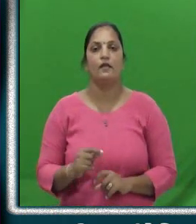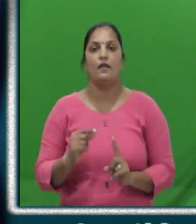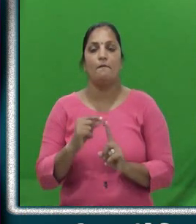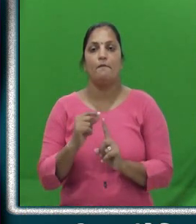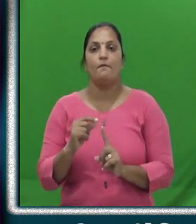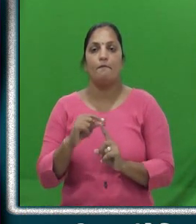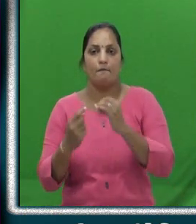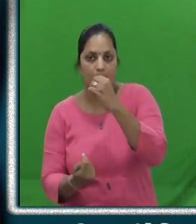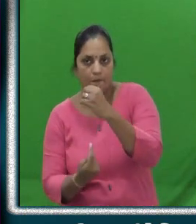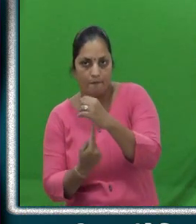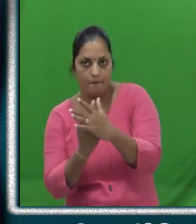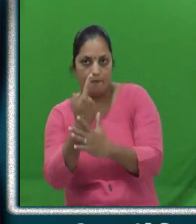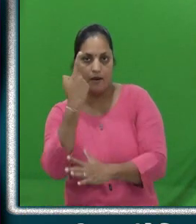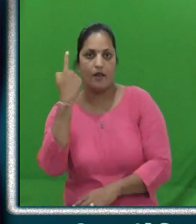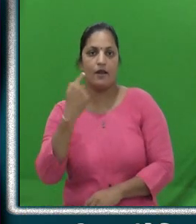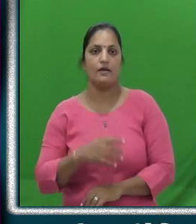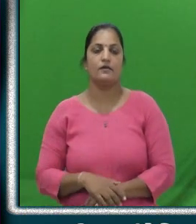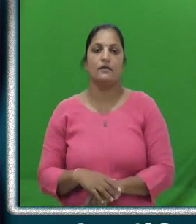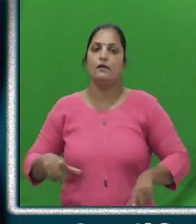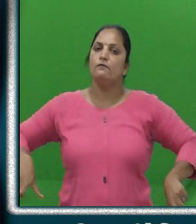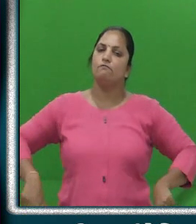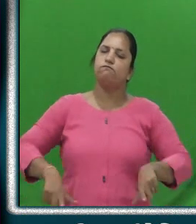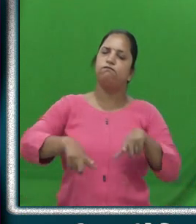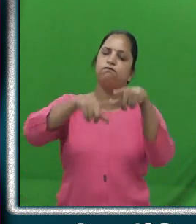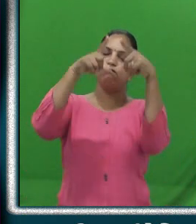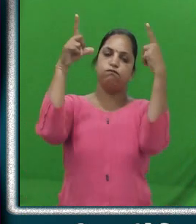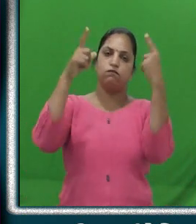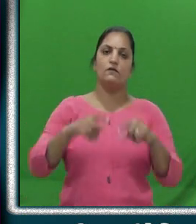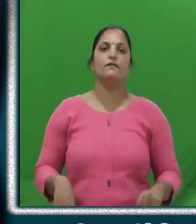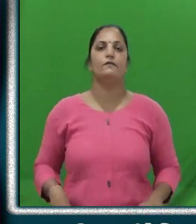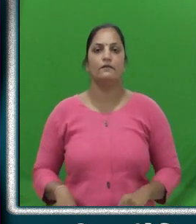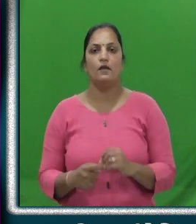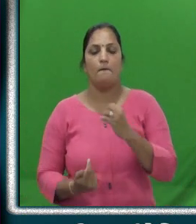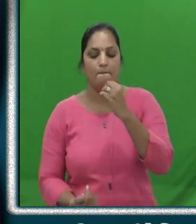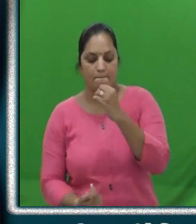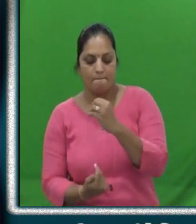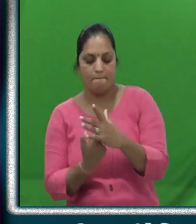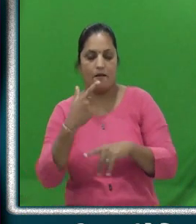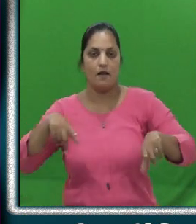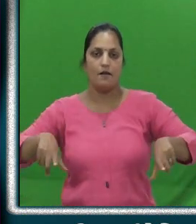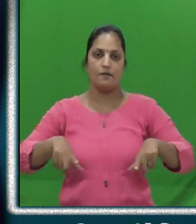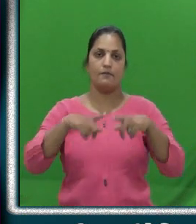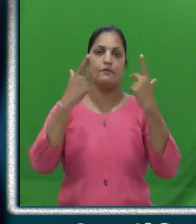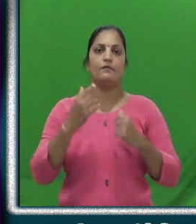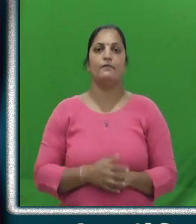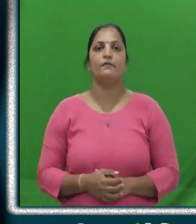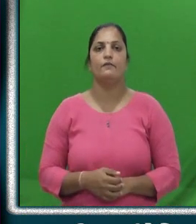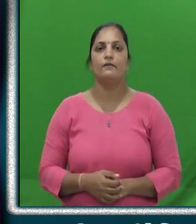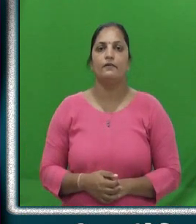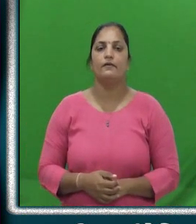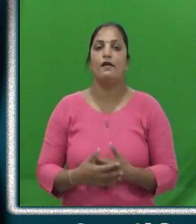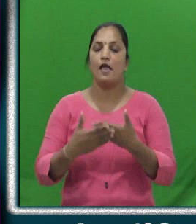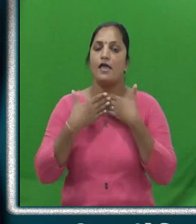પ્લાન્ટ ટ્રીઝ, પ્લાન્ટ એટલે ટ્રીઝ એટલે વૃક્ષો, વૃક્ષો વાવે છે.